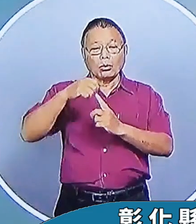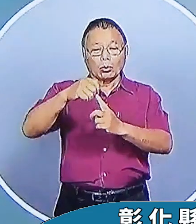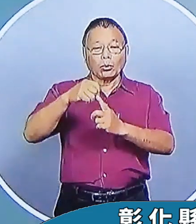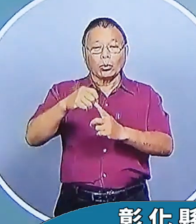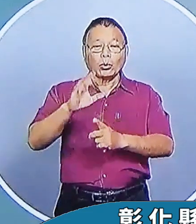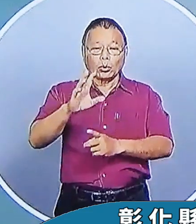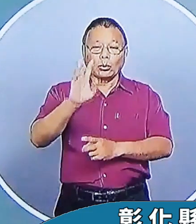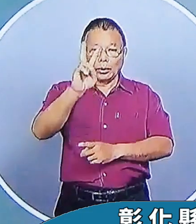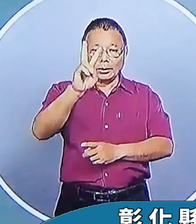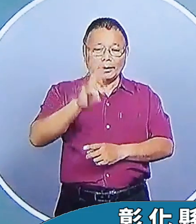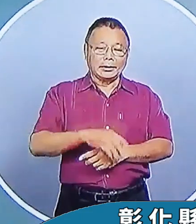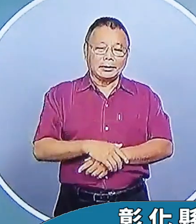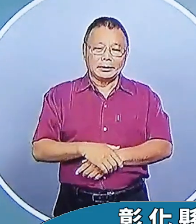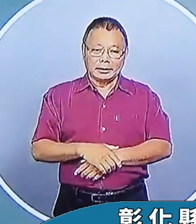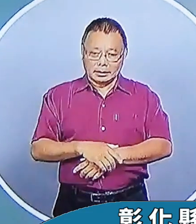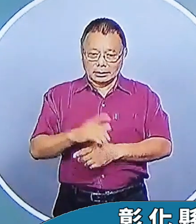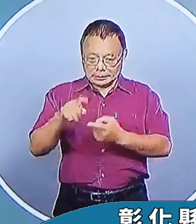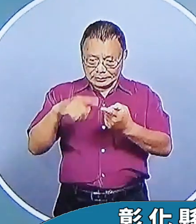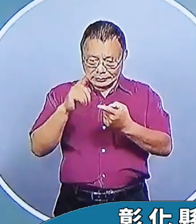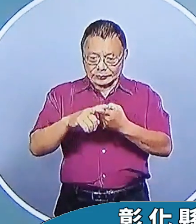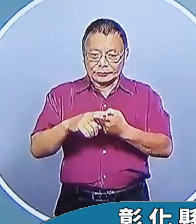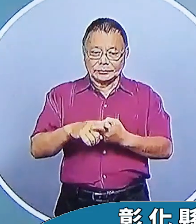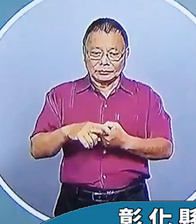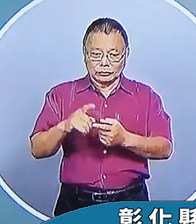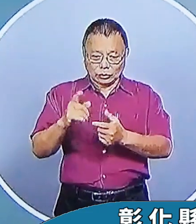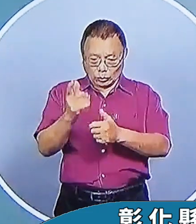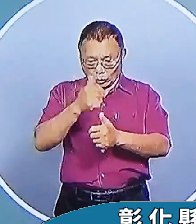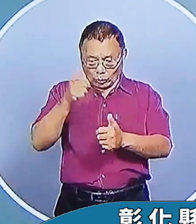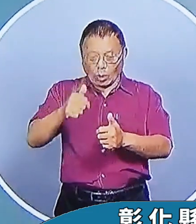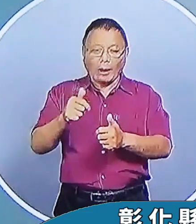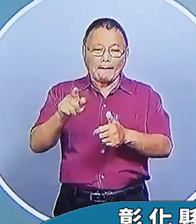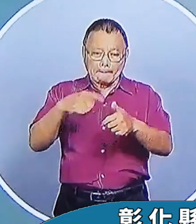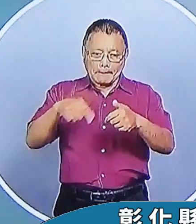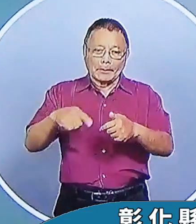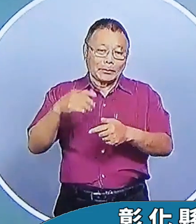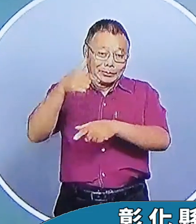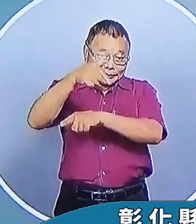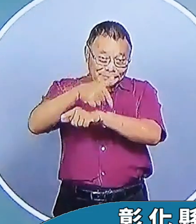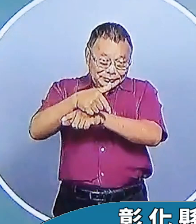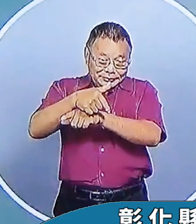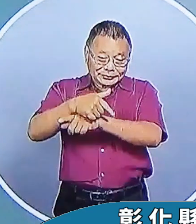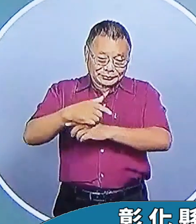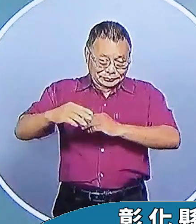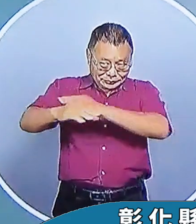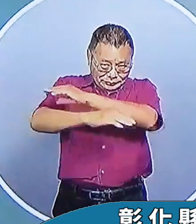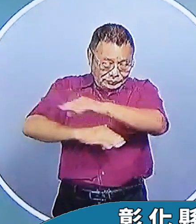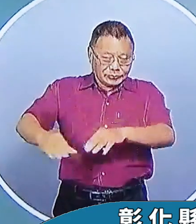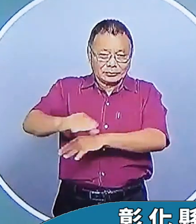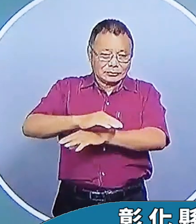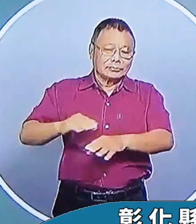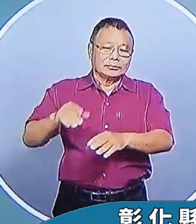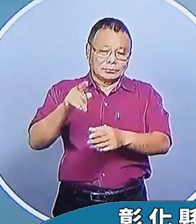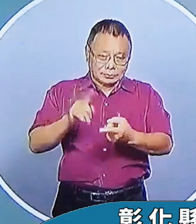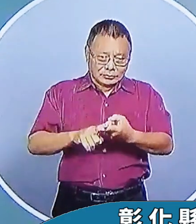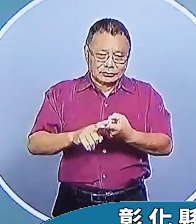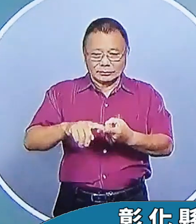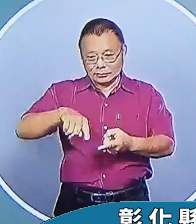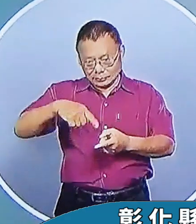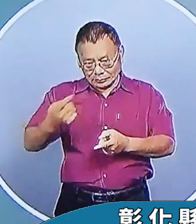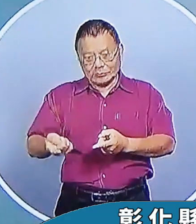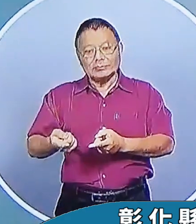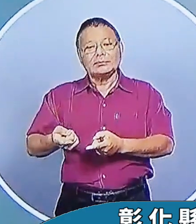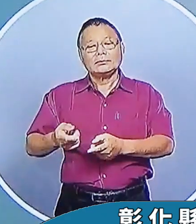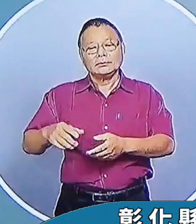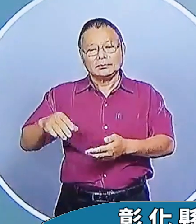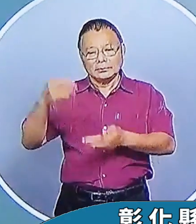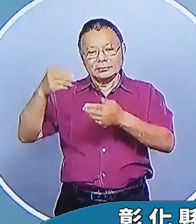走，所以咱嘛认为讲应该是爱先优化我们南彰化的这个交通运输，然后再来提我